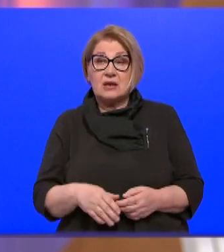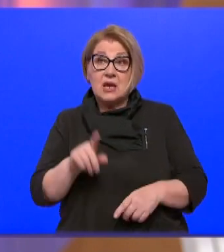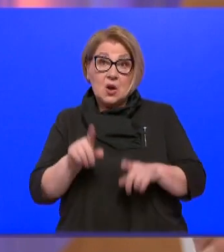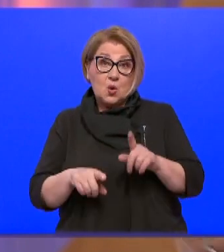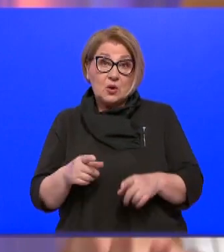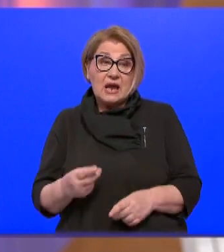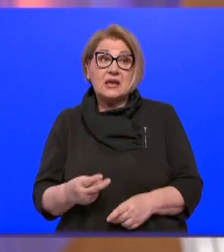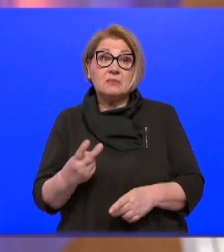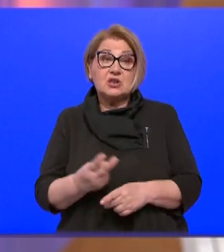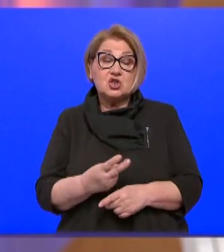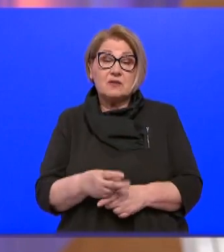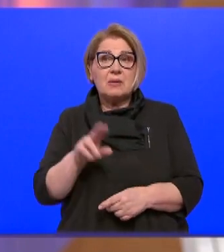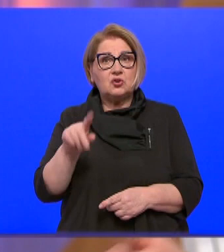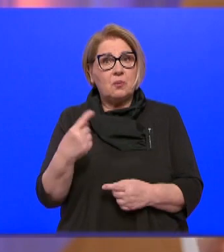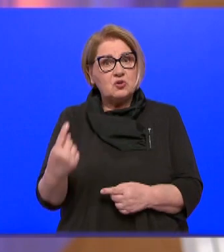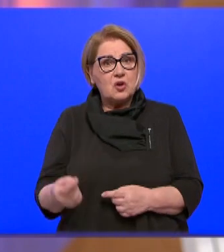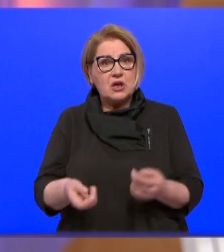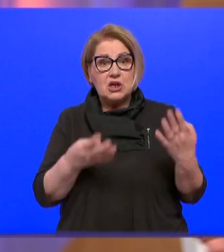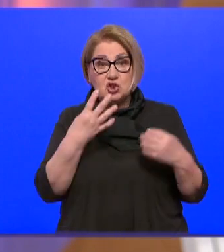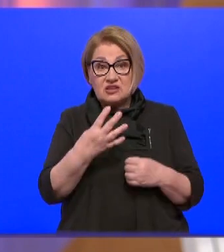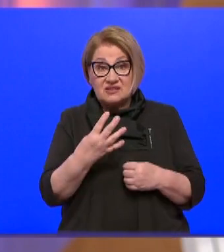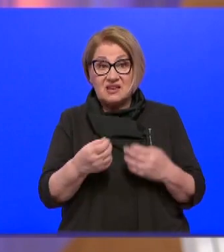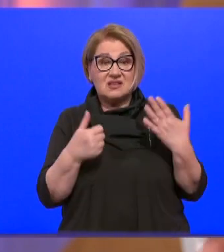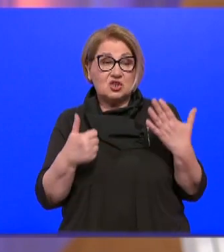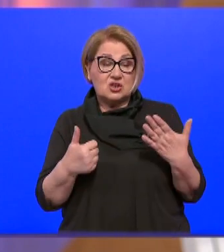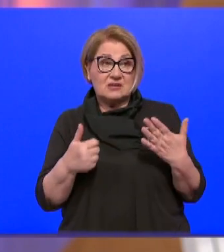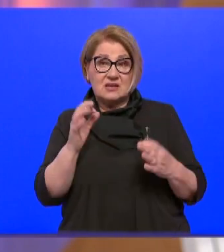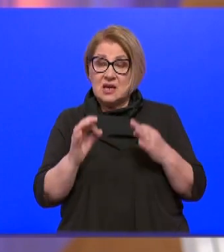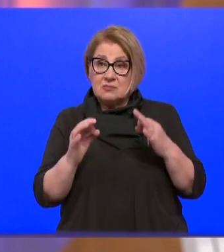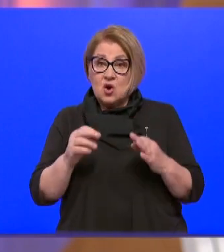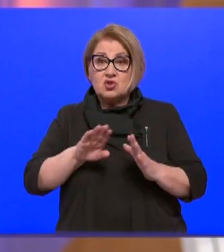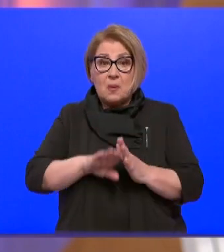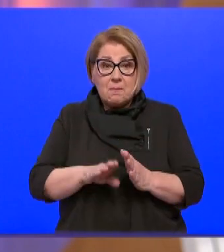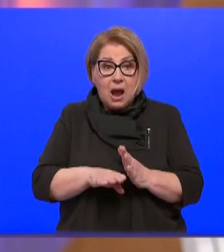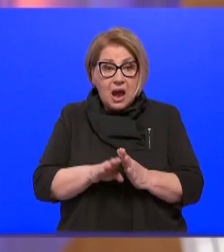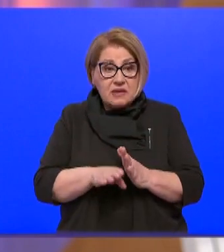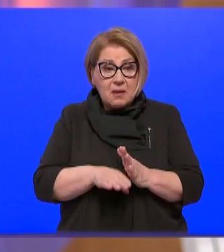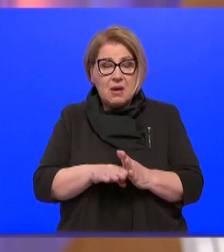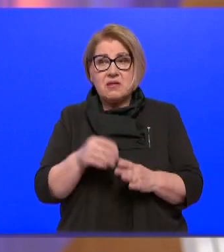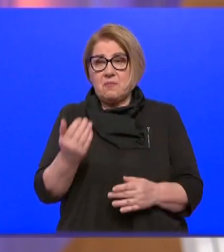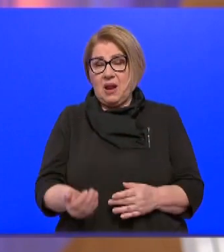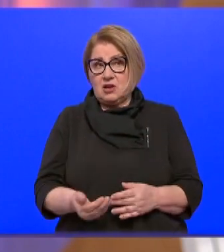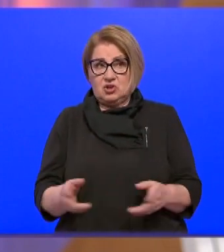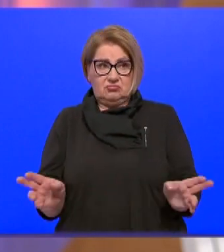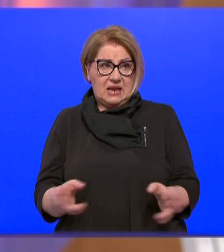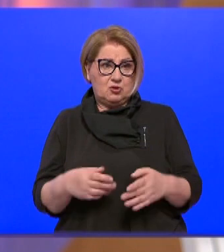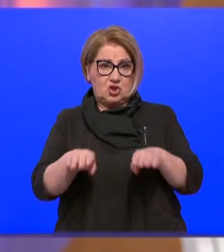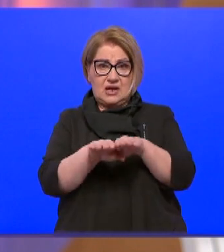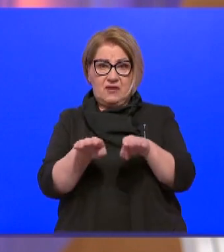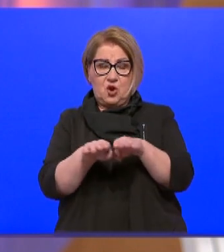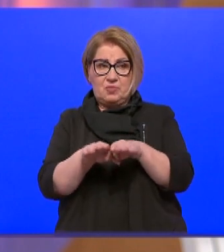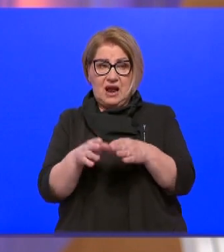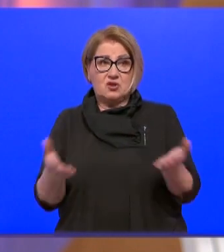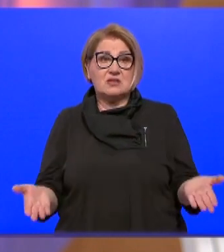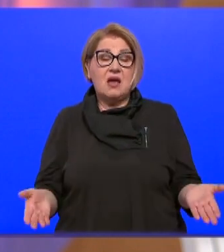zemljama to je 40 i 60% manje. To ne može tako. Ne možemo doći do ravnopravnosti spolova ako nije